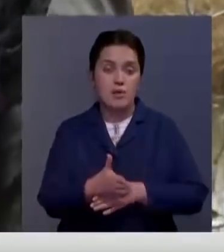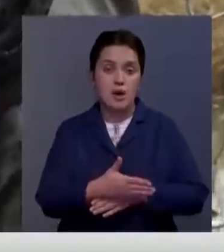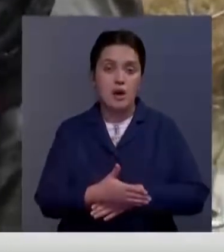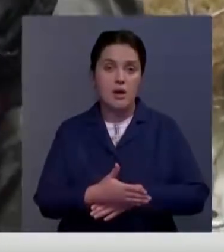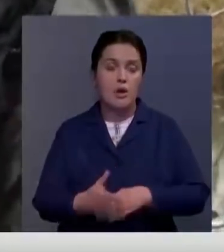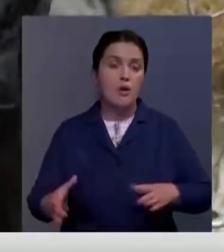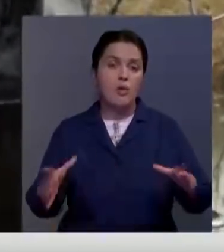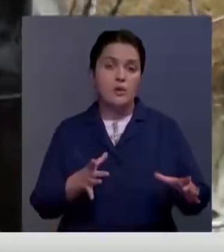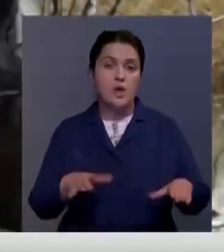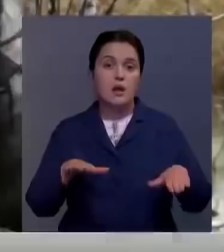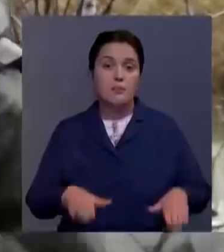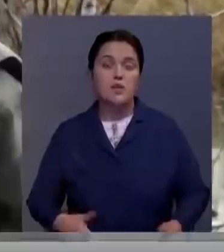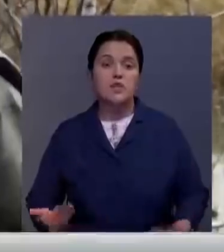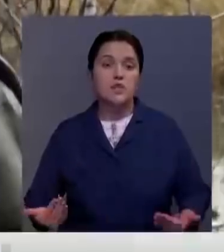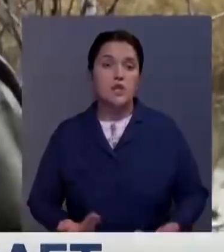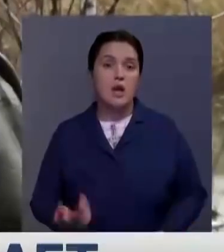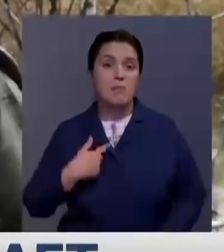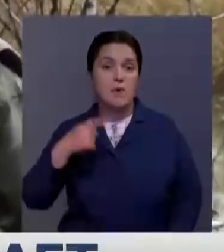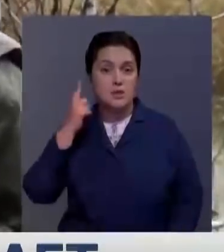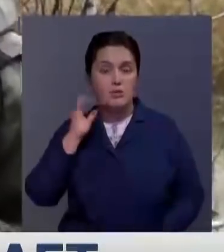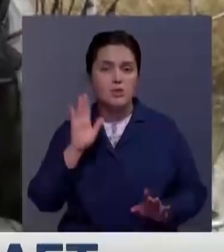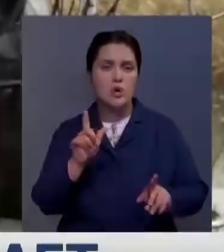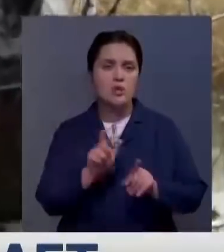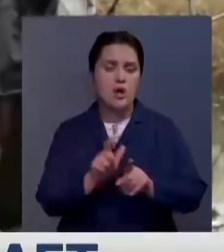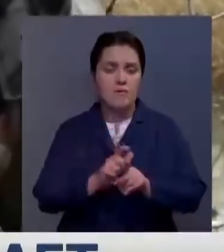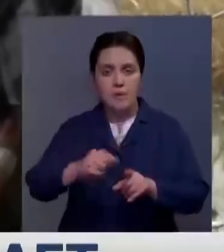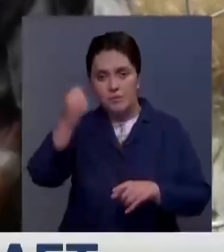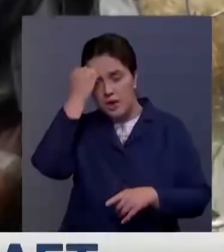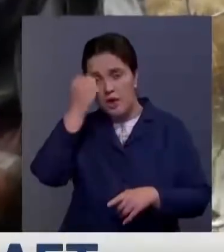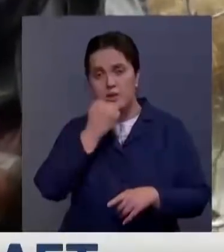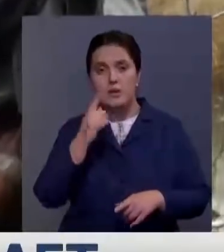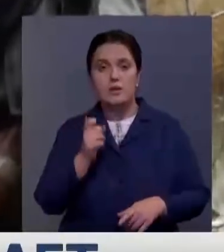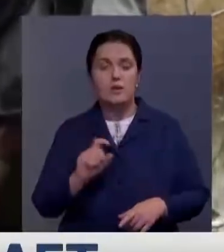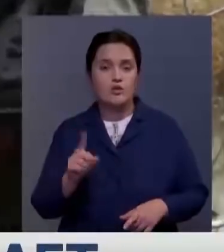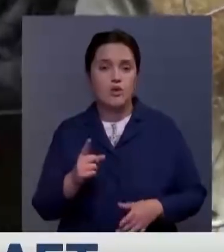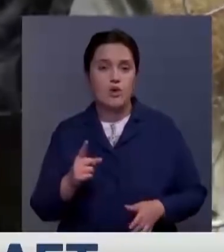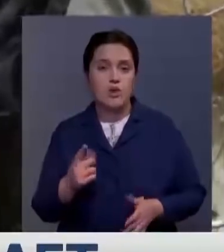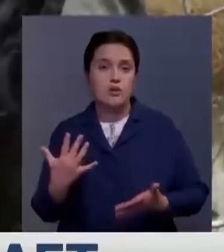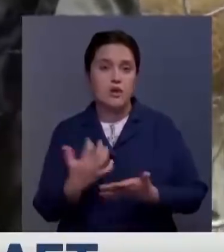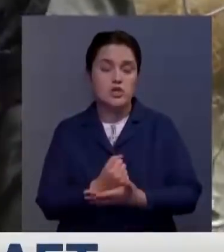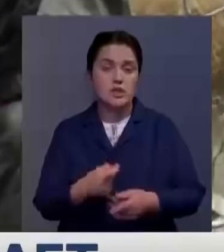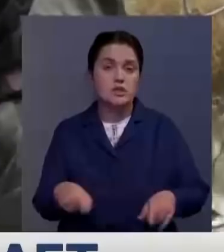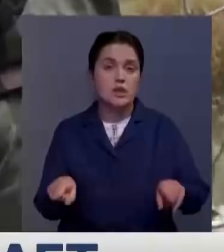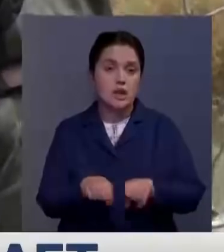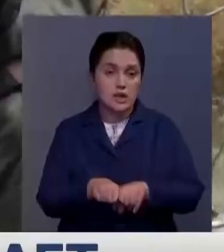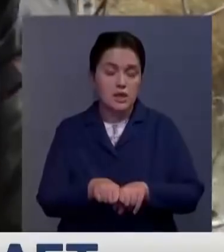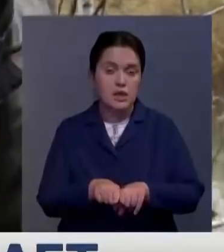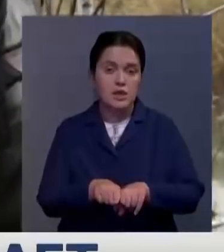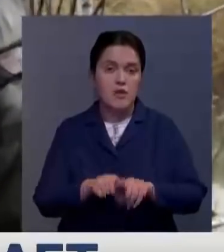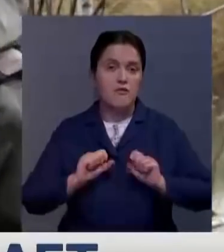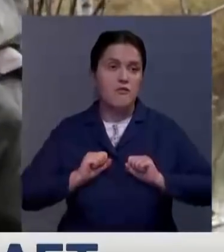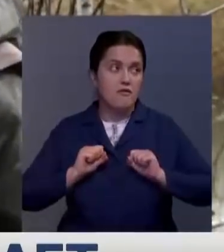Конечно, от местных жителей мы слышим только слова благодарности за то, что вот нашлись такие, грубо говоря,